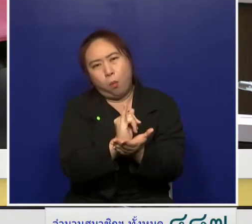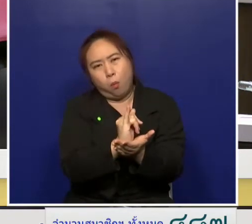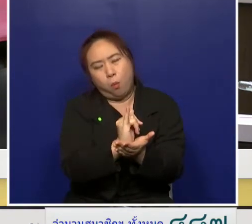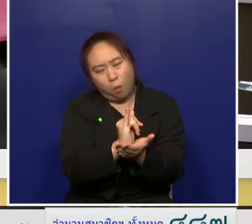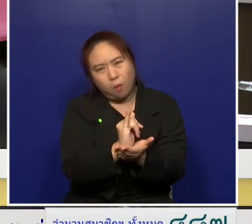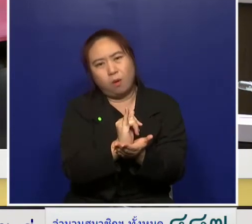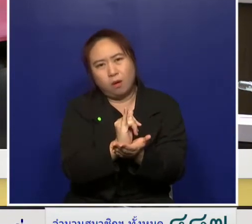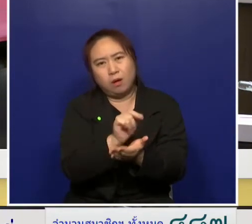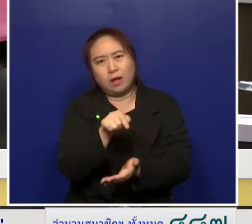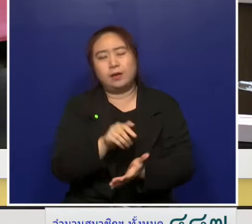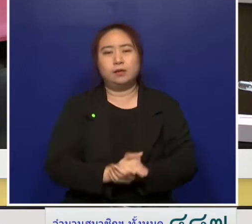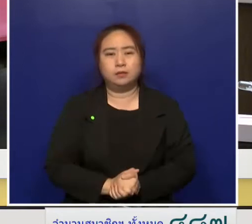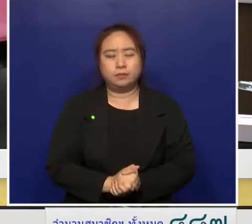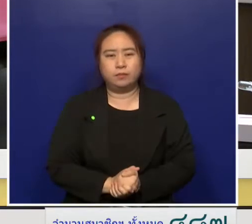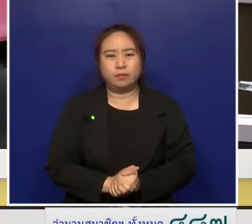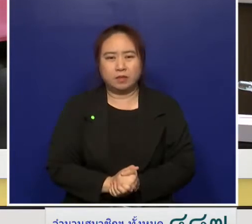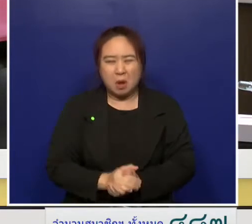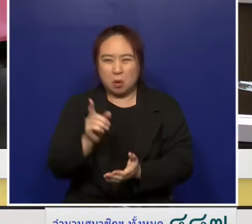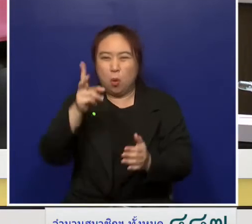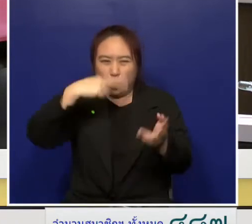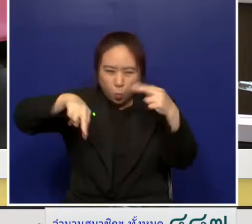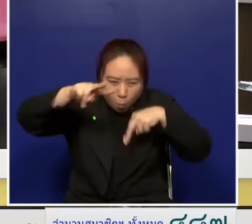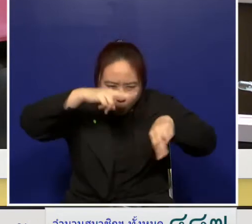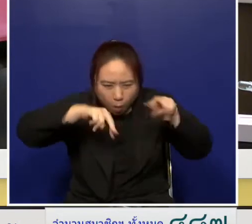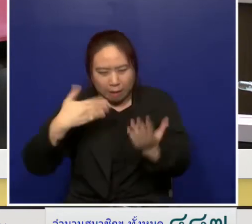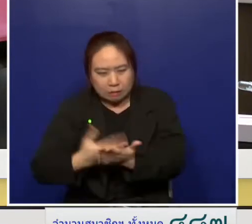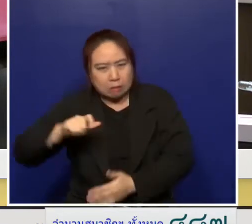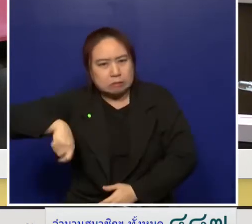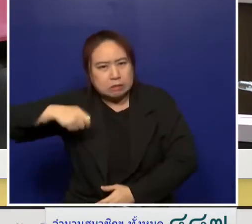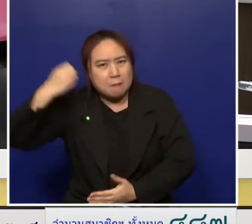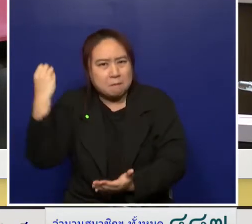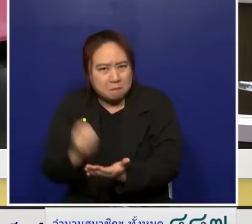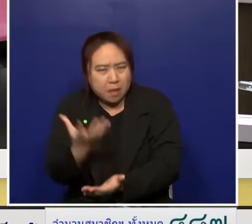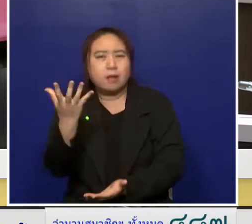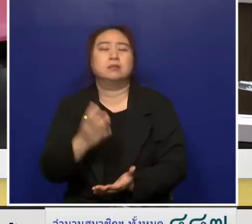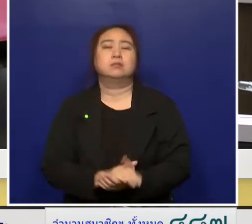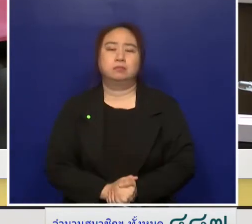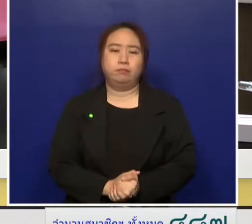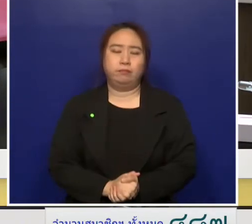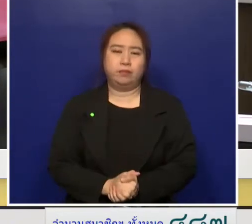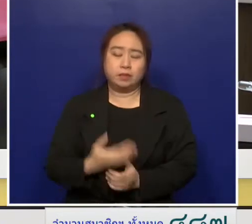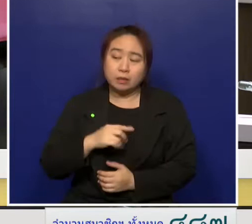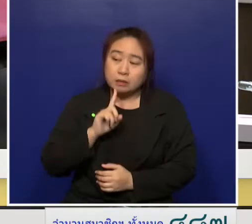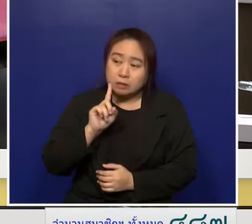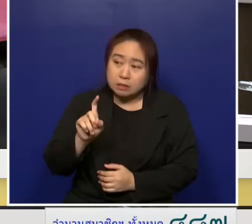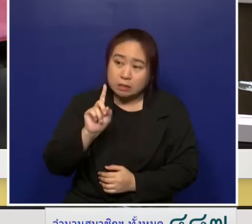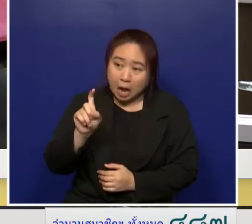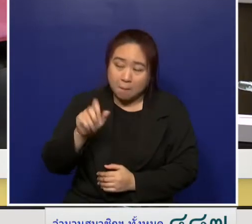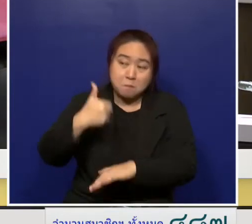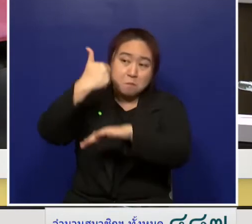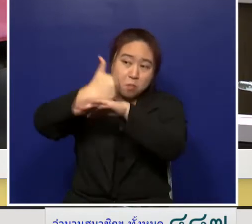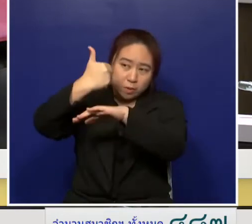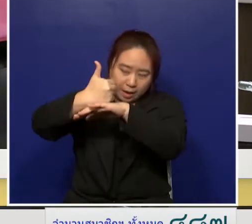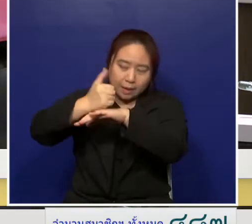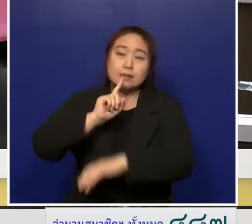ี่ค่าดูแลมากเลยทีเดียวค่ะดีฉันถามผู้บริหารสูงสุด